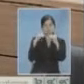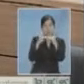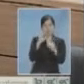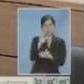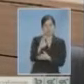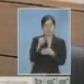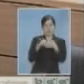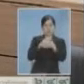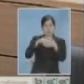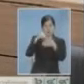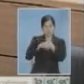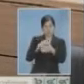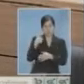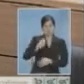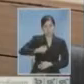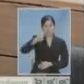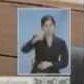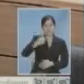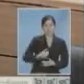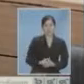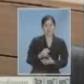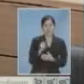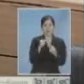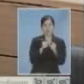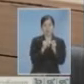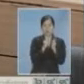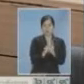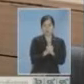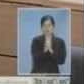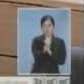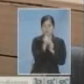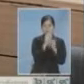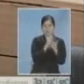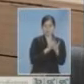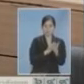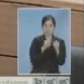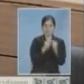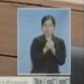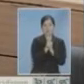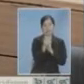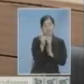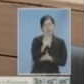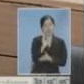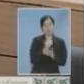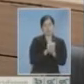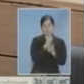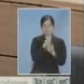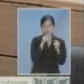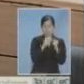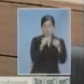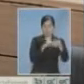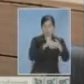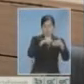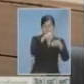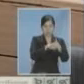งกันมาแล้วก็ไม่ได้ใช้นักวิชาการที่เป็นเฉพาะด้านเพราะนั้นถ้าเลือกตั้งกันมาชุดใหม่เนี่ย